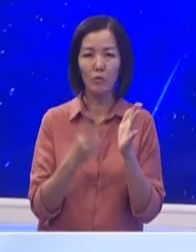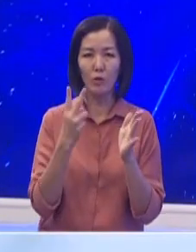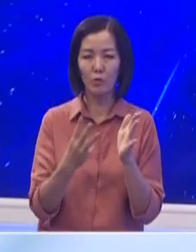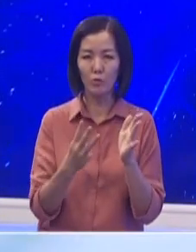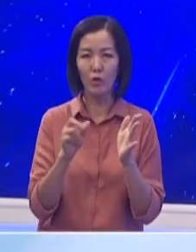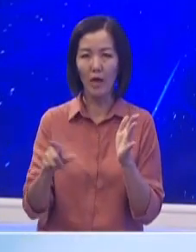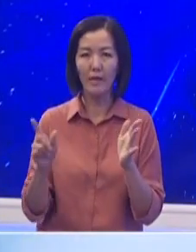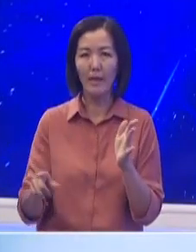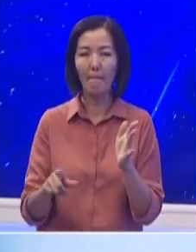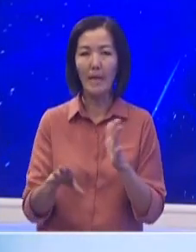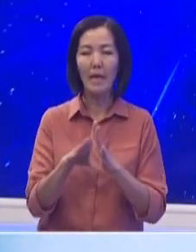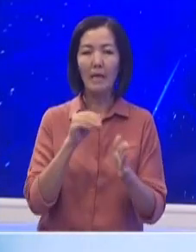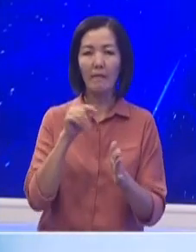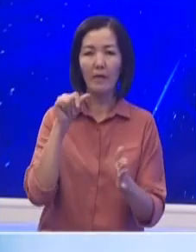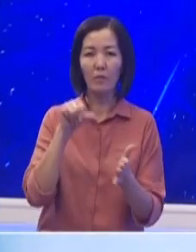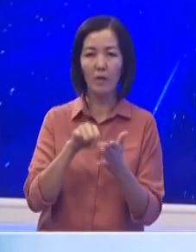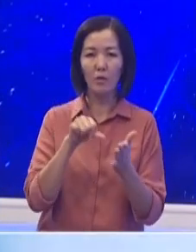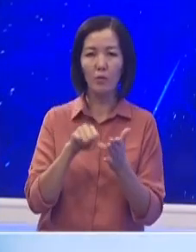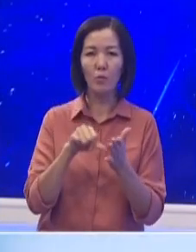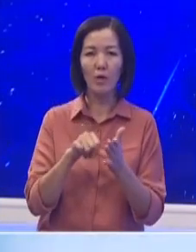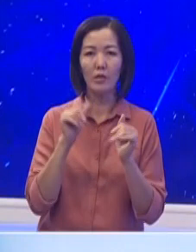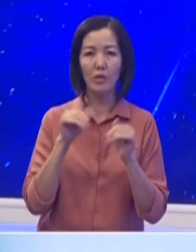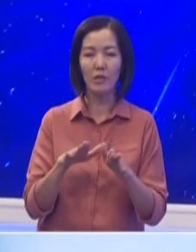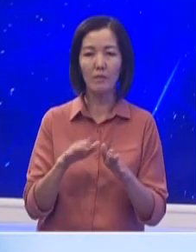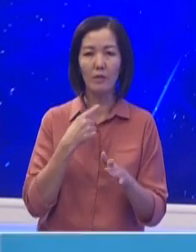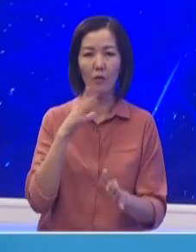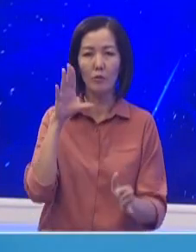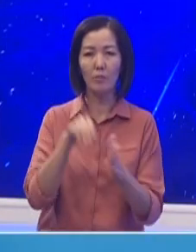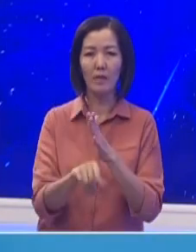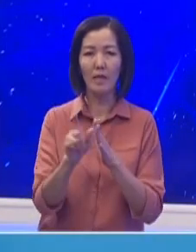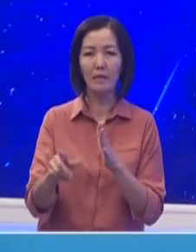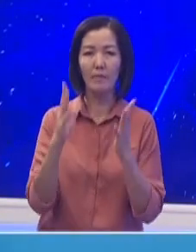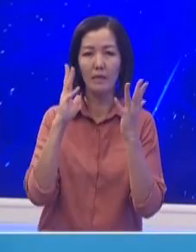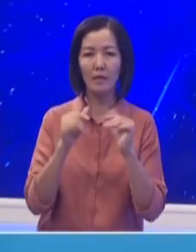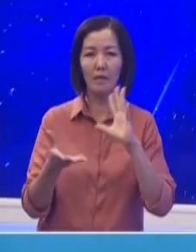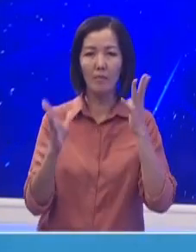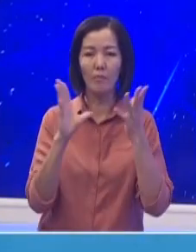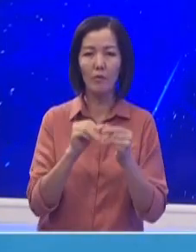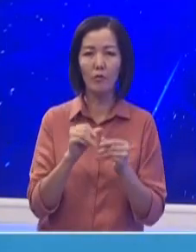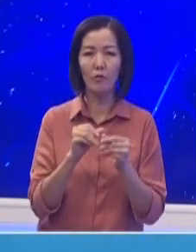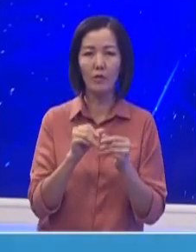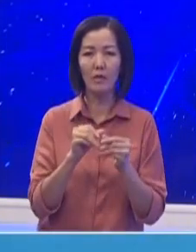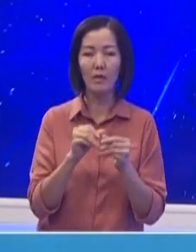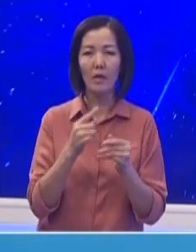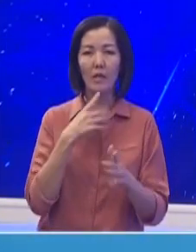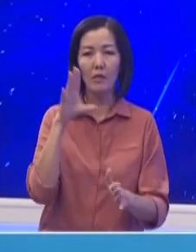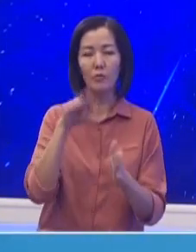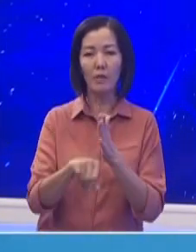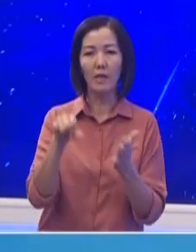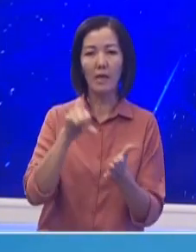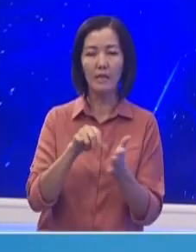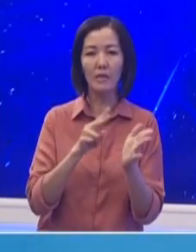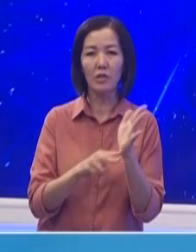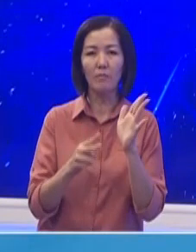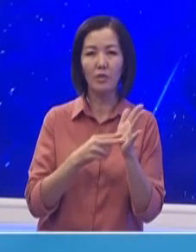7 986 293. Референдумға қатысуға қойылған мәселенің оң шешімін жақтап дауыс берген азаматтардың саны еліміздің барлық өңірінде дауыс беруге